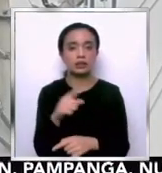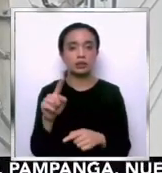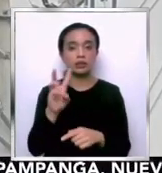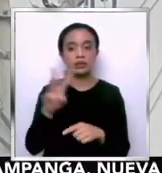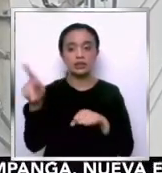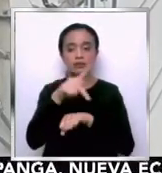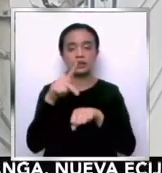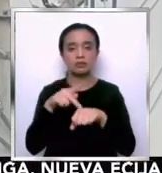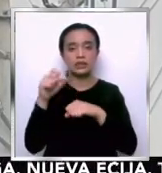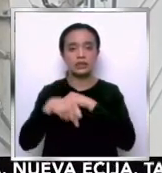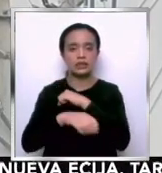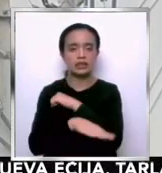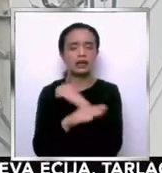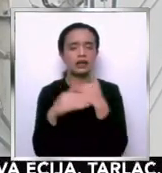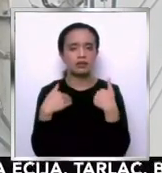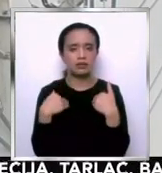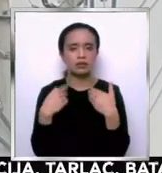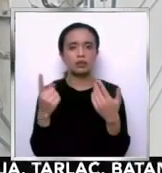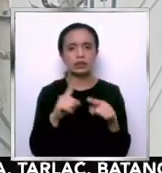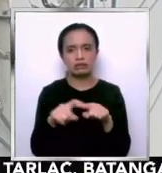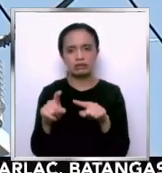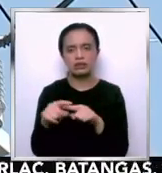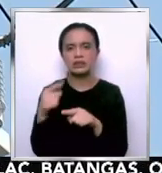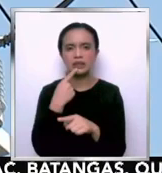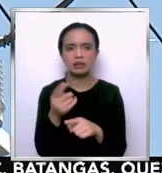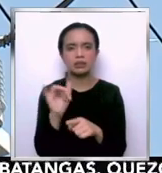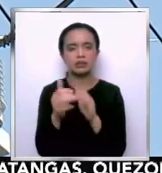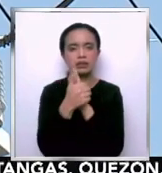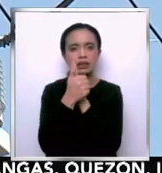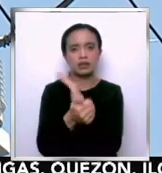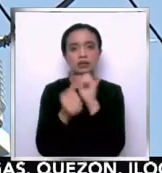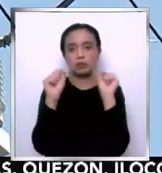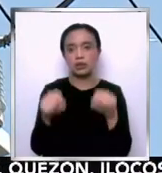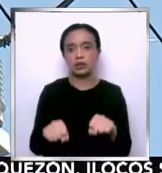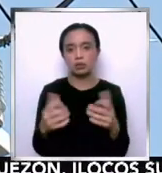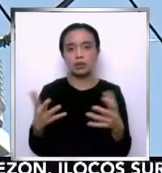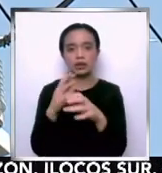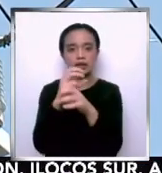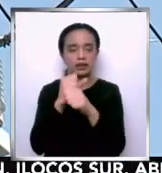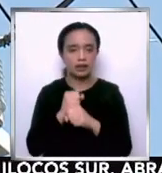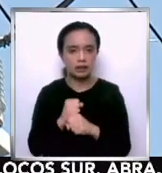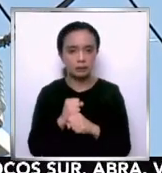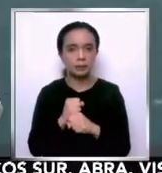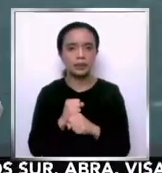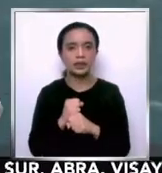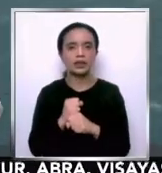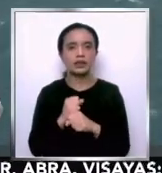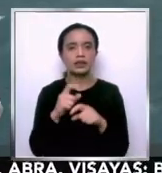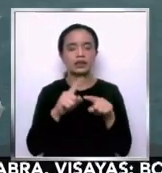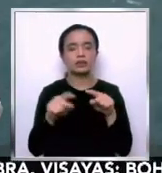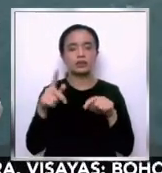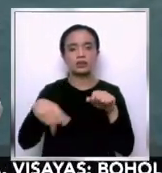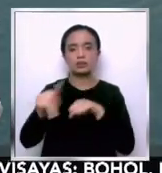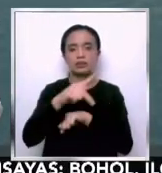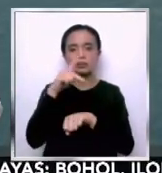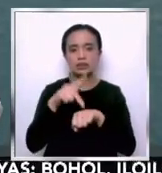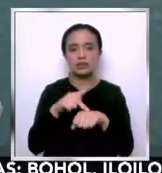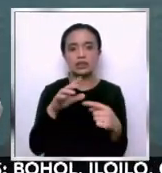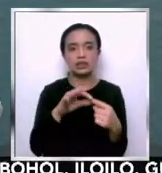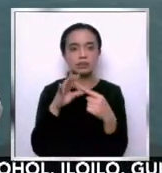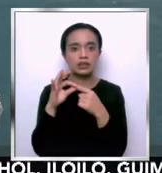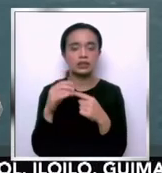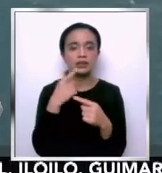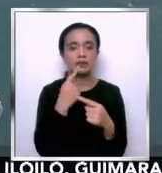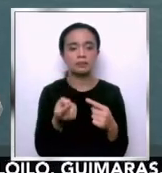ang sinasabi ng mga eksperto na posibleng maging source o pagkukunan ng enerhiya ng bansa. Lalo na't base sa mga